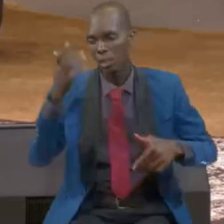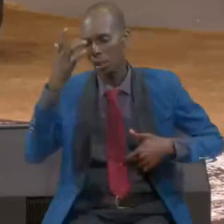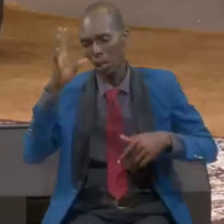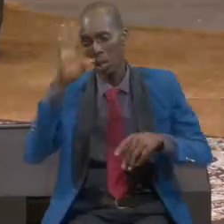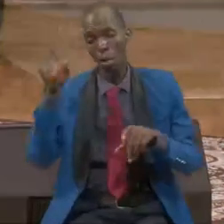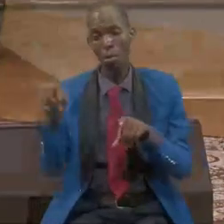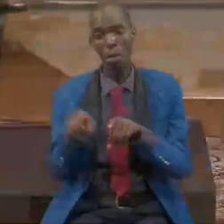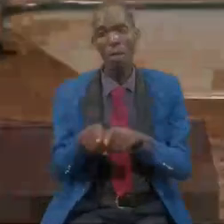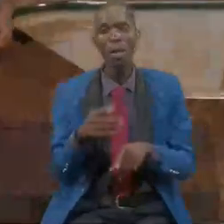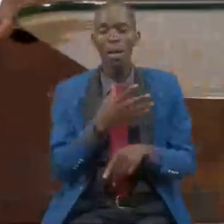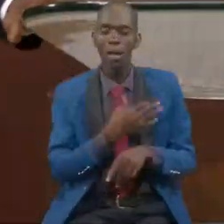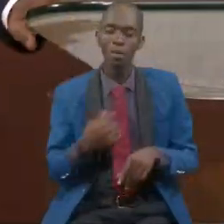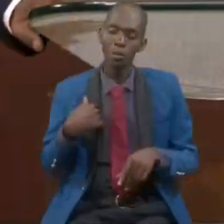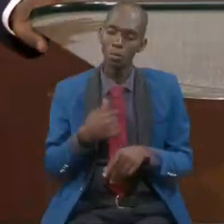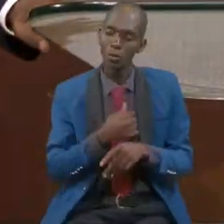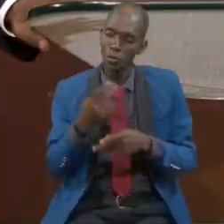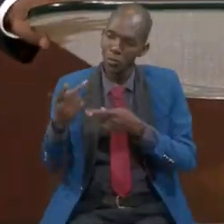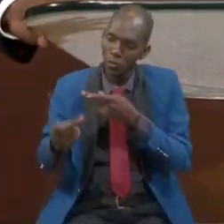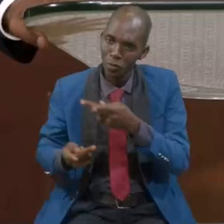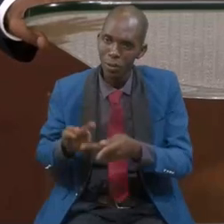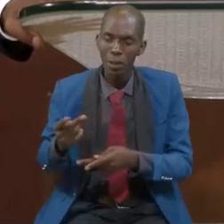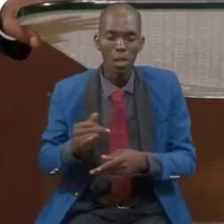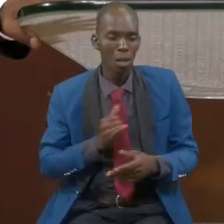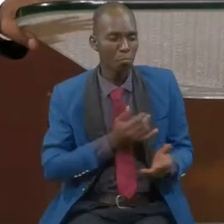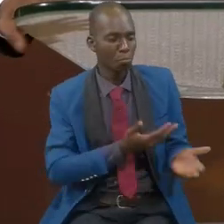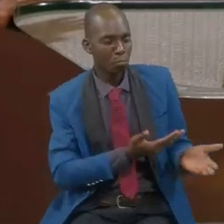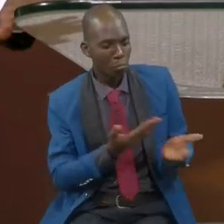frère malade. Et